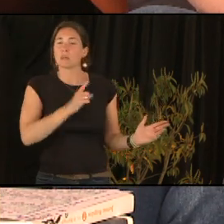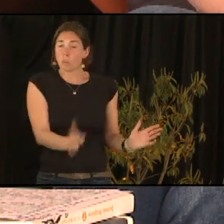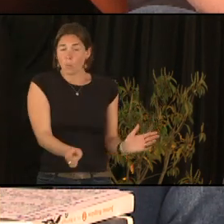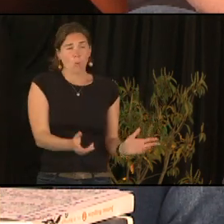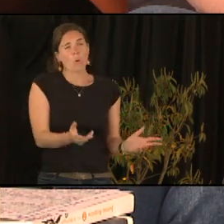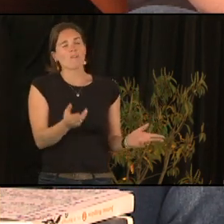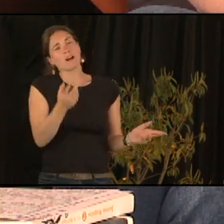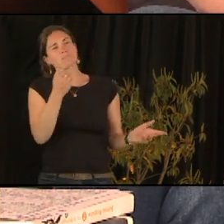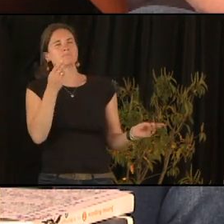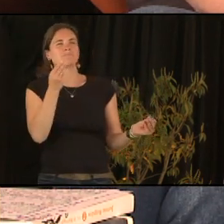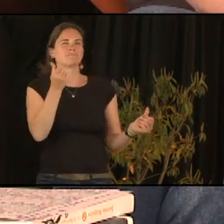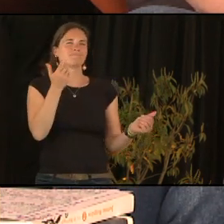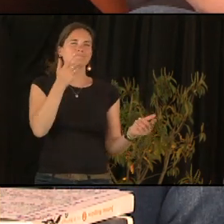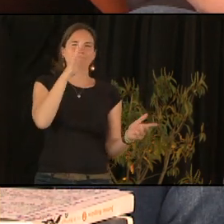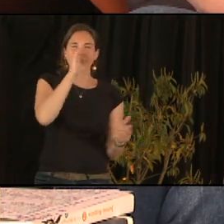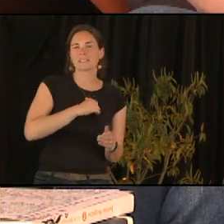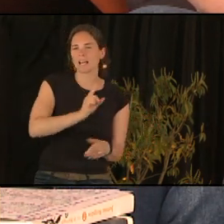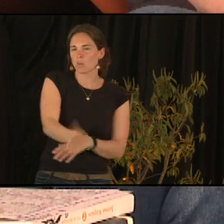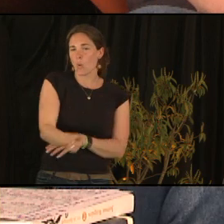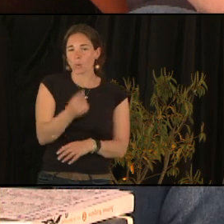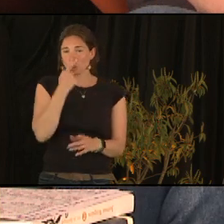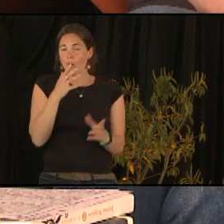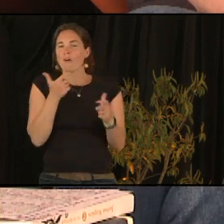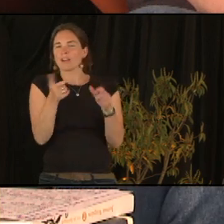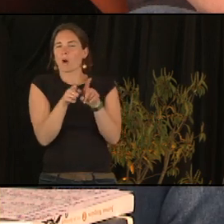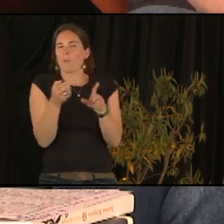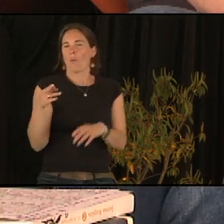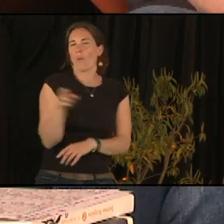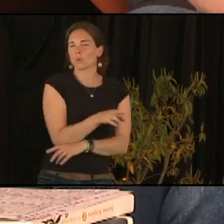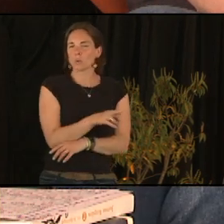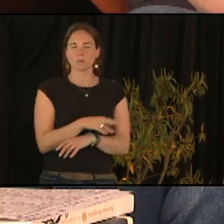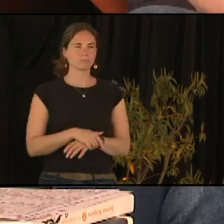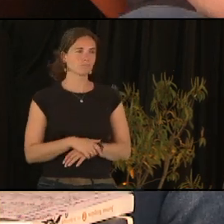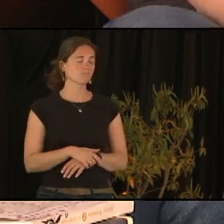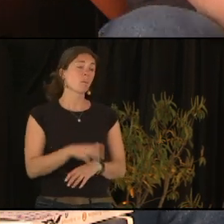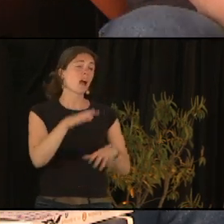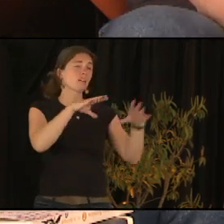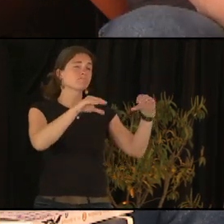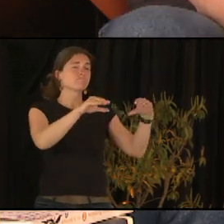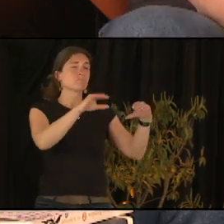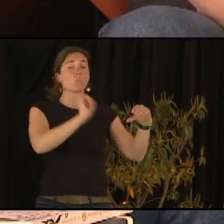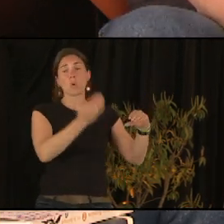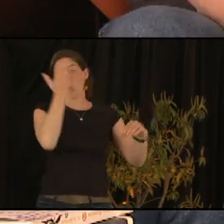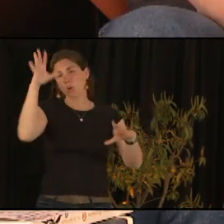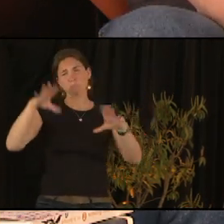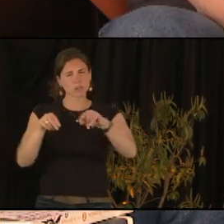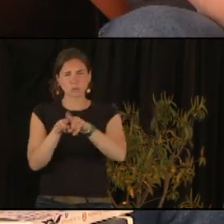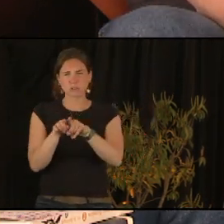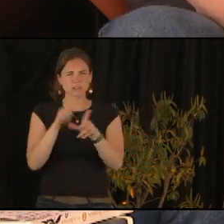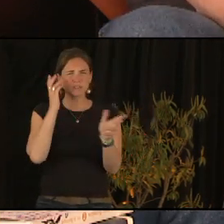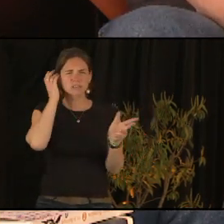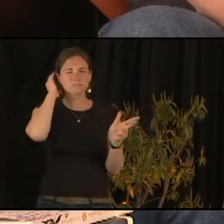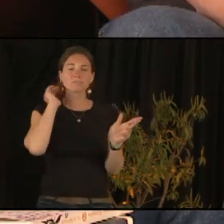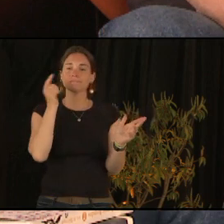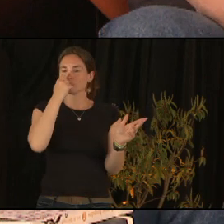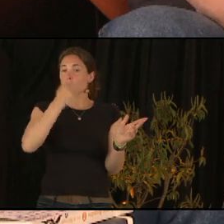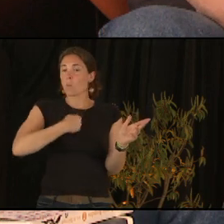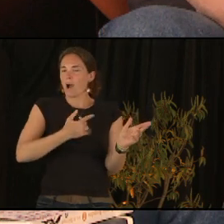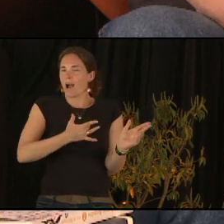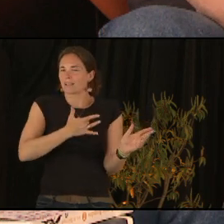manière un peu d'y revenir aussi. Après, j'ai l'impression que ça pourrait se passer ailleurs, en fait. Enfin, c'est ce qui m'intéressait